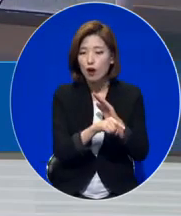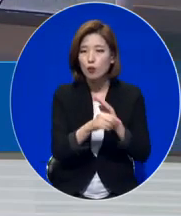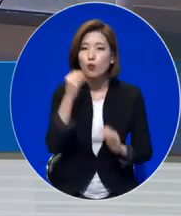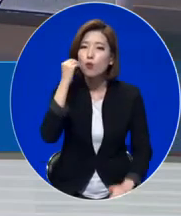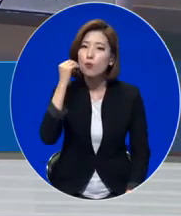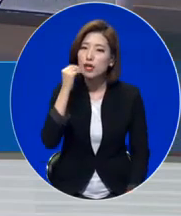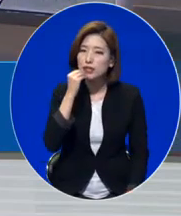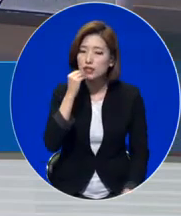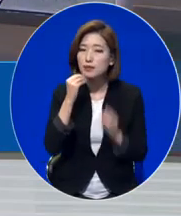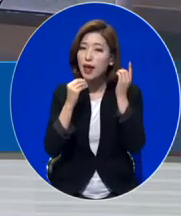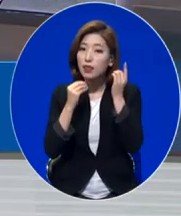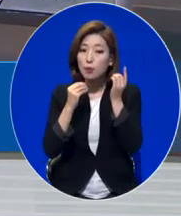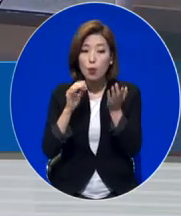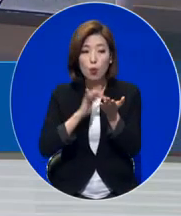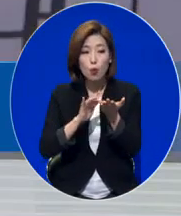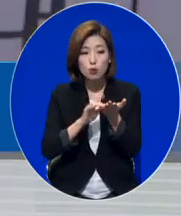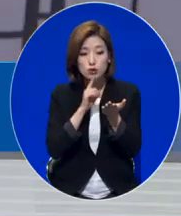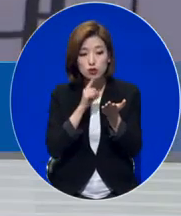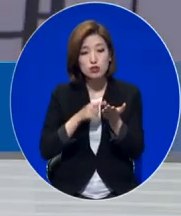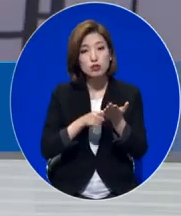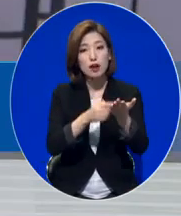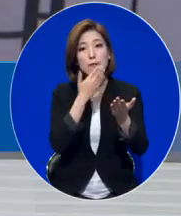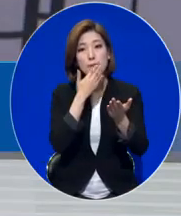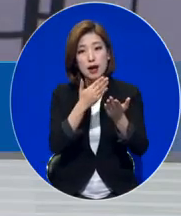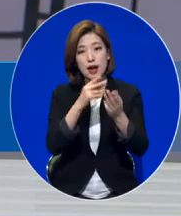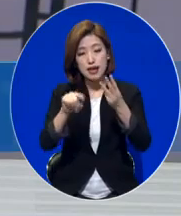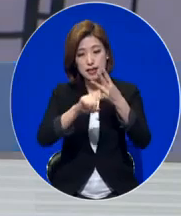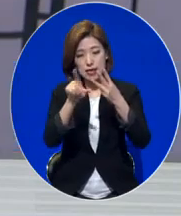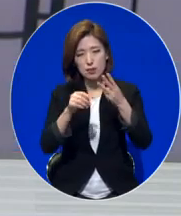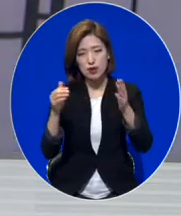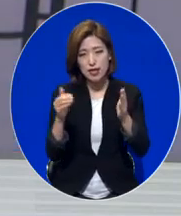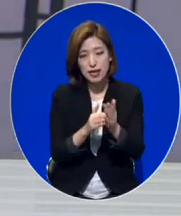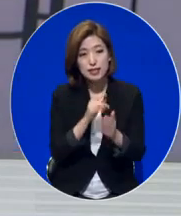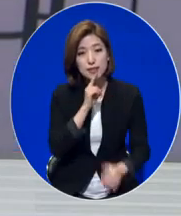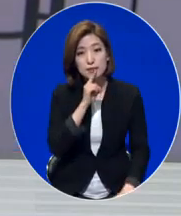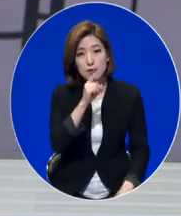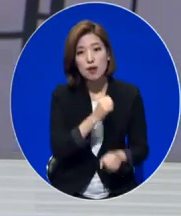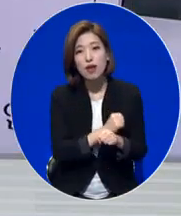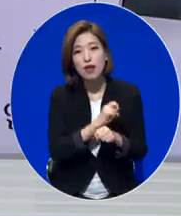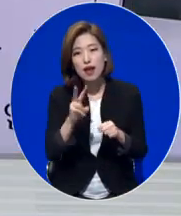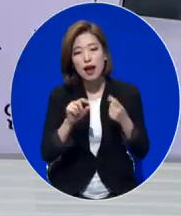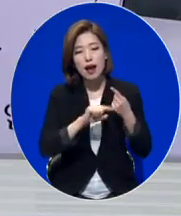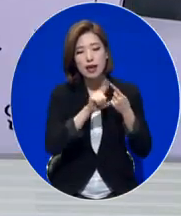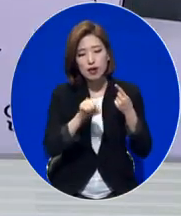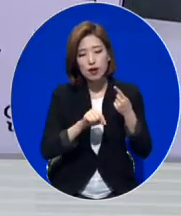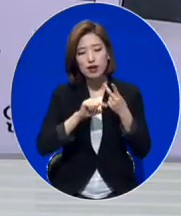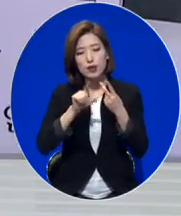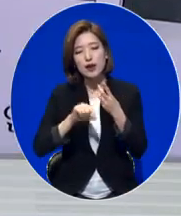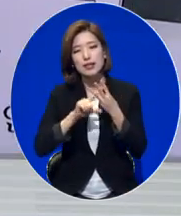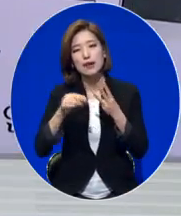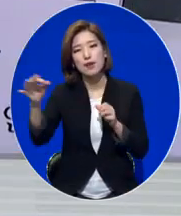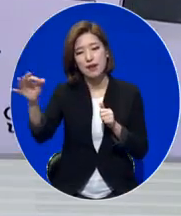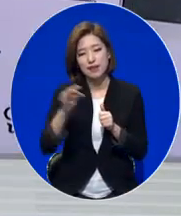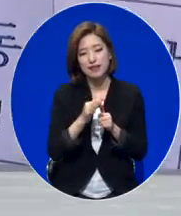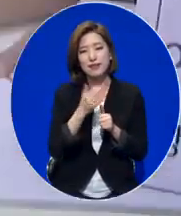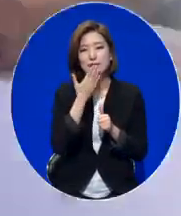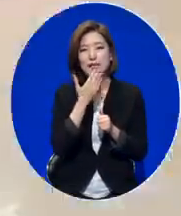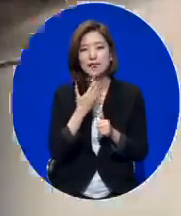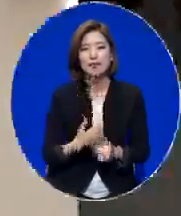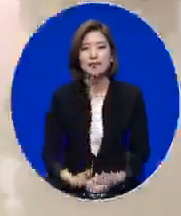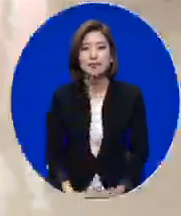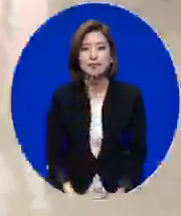있는 모바일 앱을 통해 가능하고 3월까지는 신청을 맞춰야 1 2 3 월 분을 4월에 받을 수 있습니다